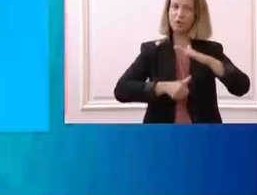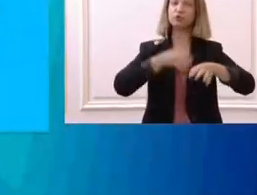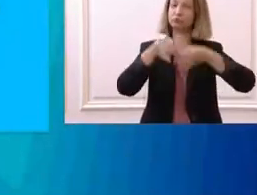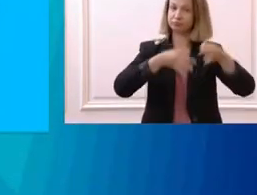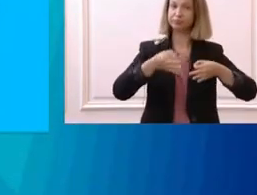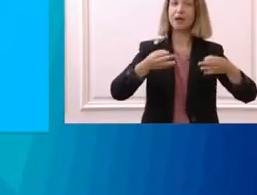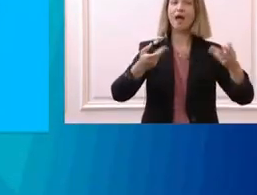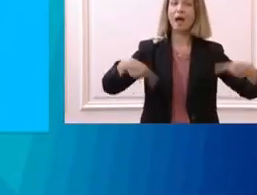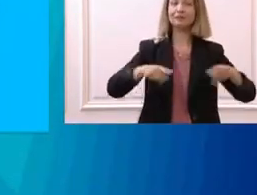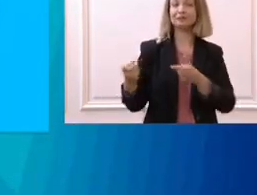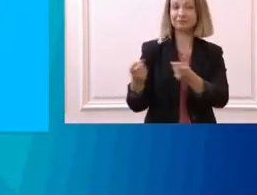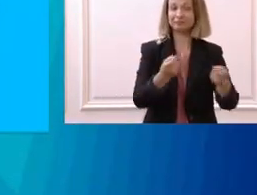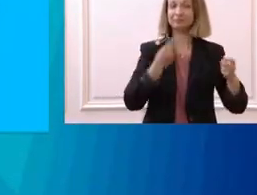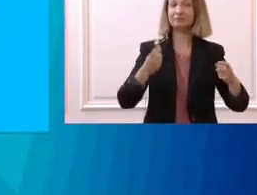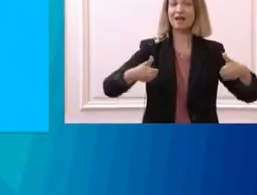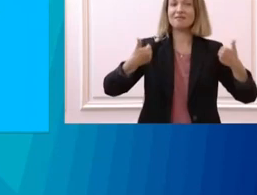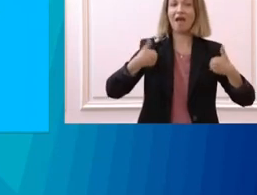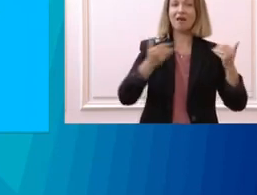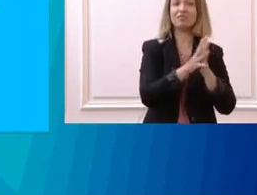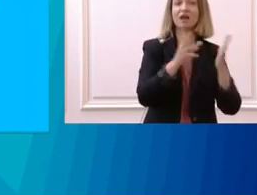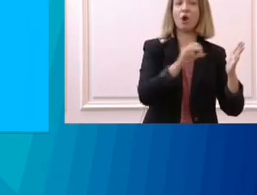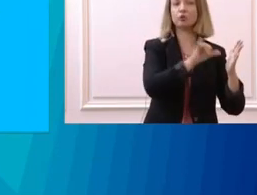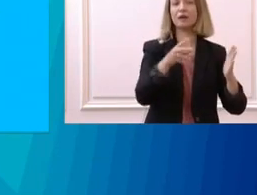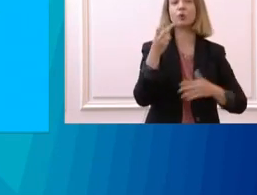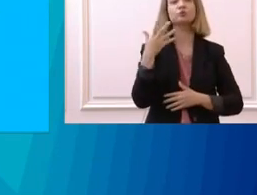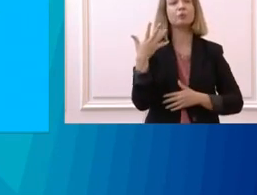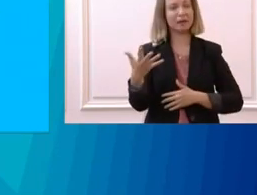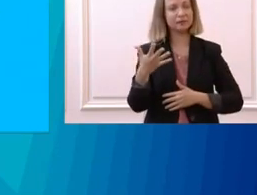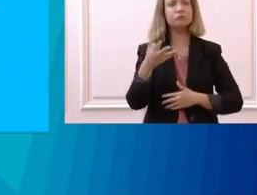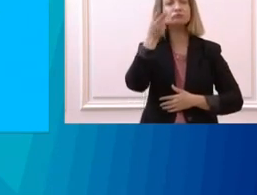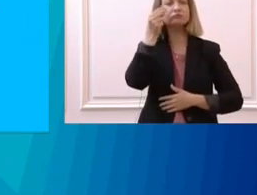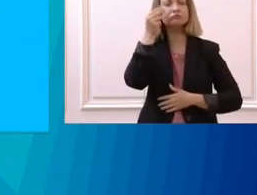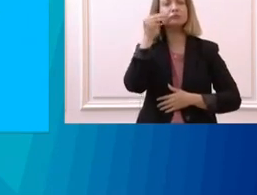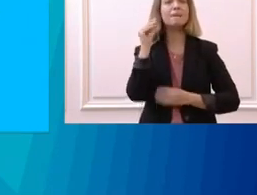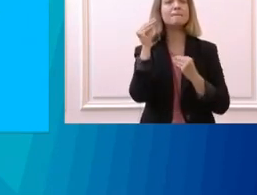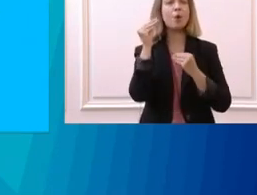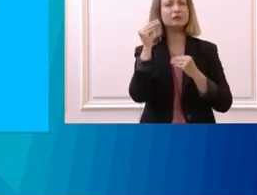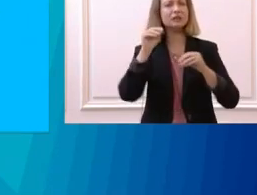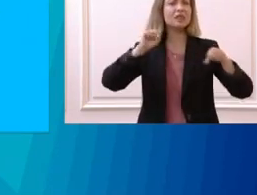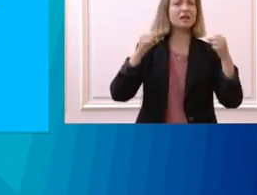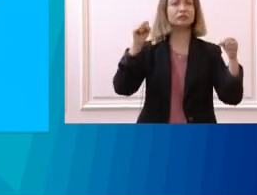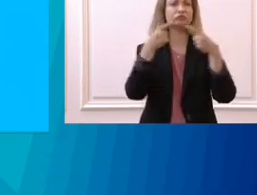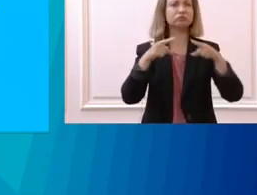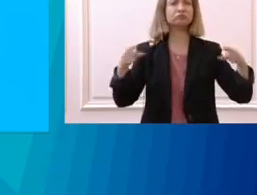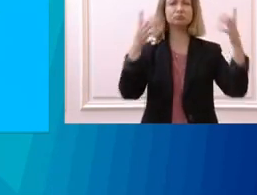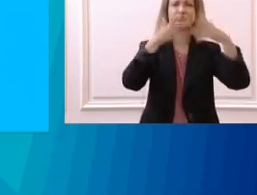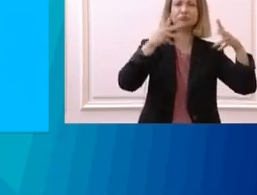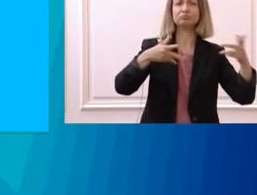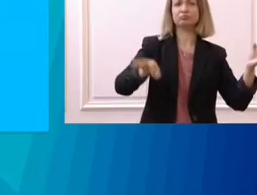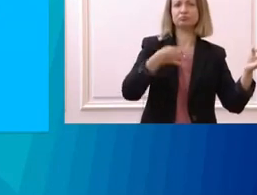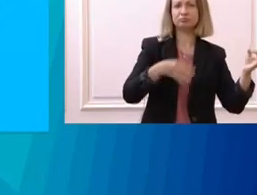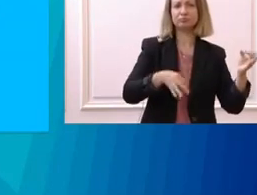κίνητρο για τα νέα παιδιά. Ναι, γιατί και ούτως ή άλλως καλύτερο είναι η ατάκα. Να τσιμπήσουν την ευκαιρία για να, και να τσιμπηθούν